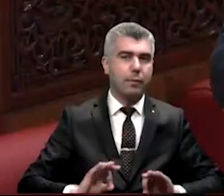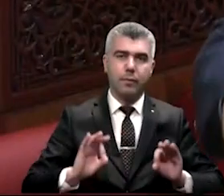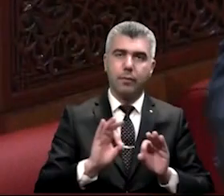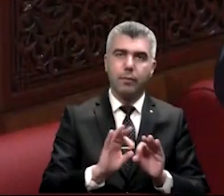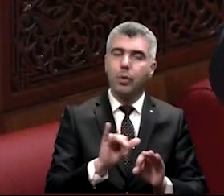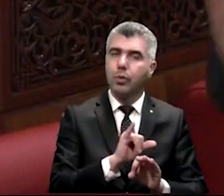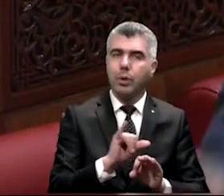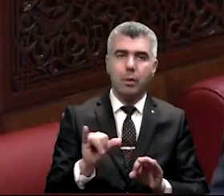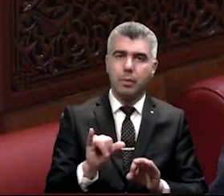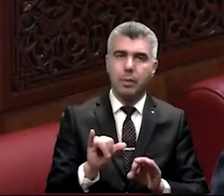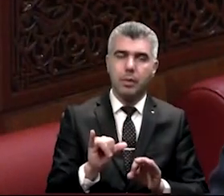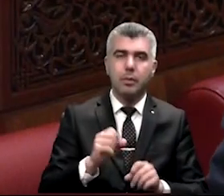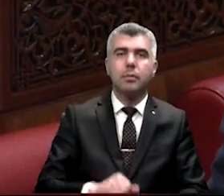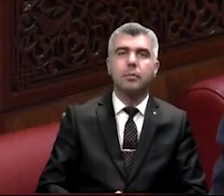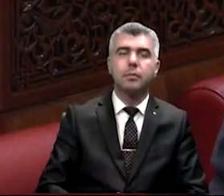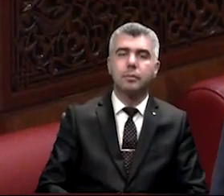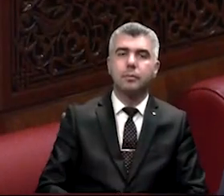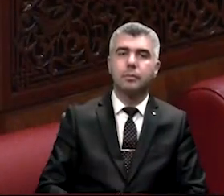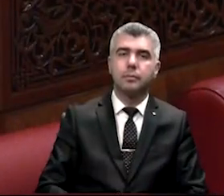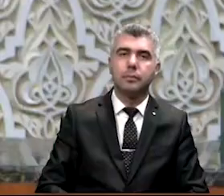حكر ولا احتكار في الم